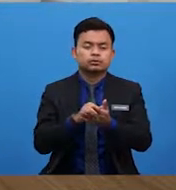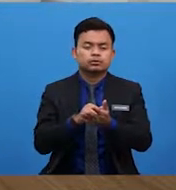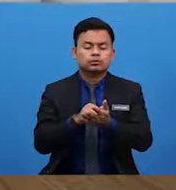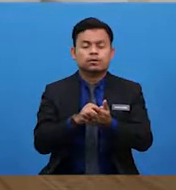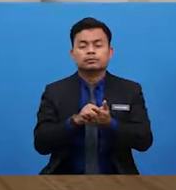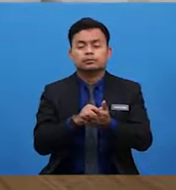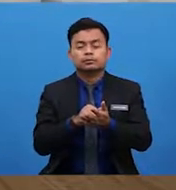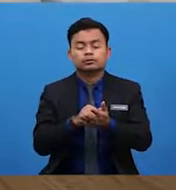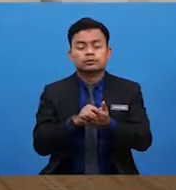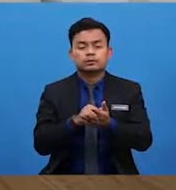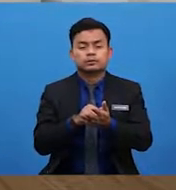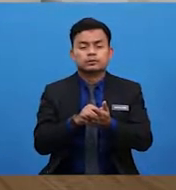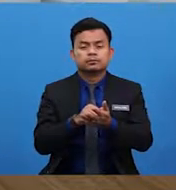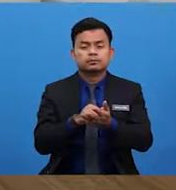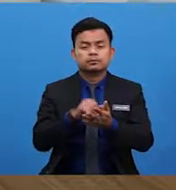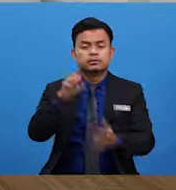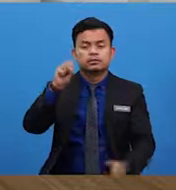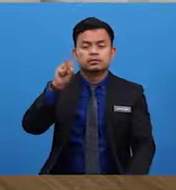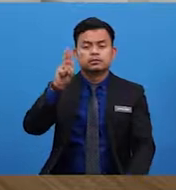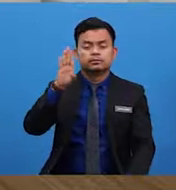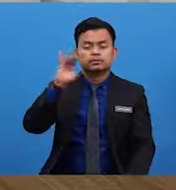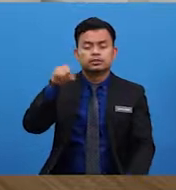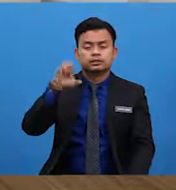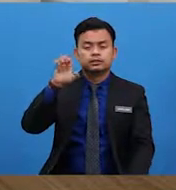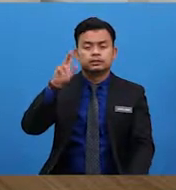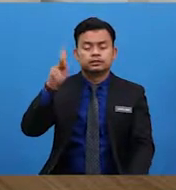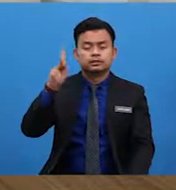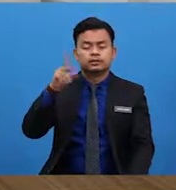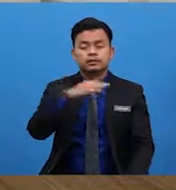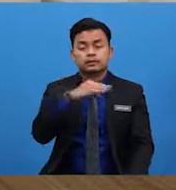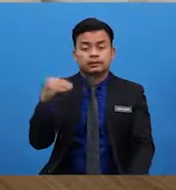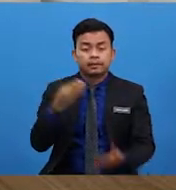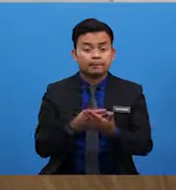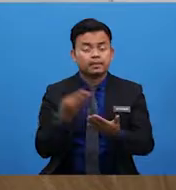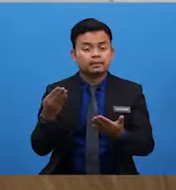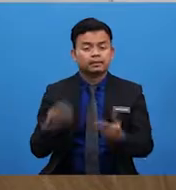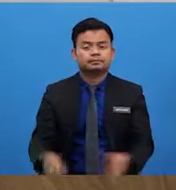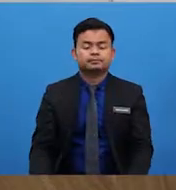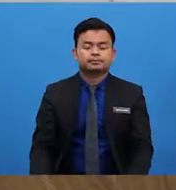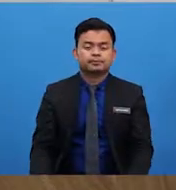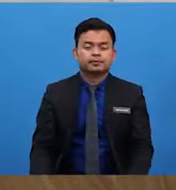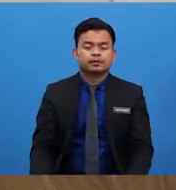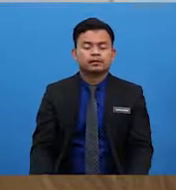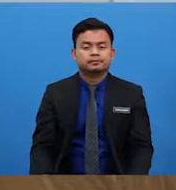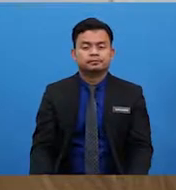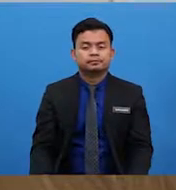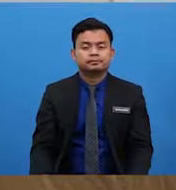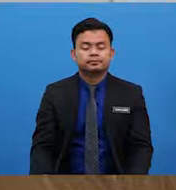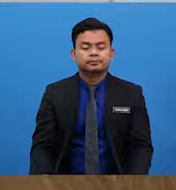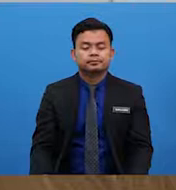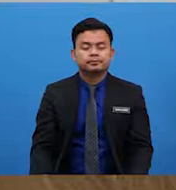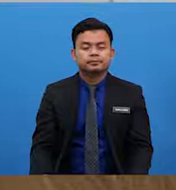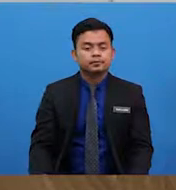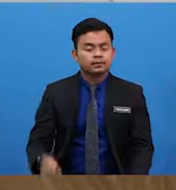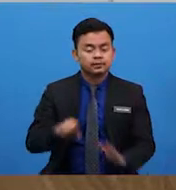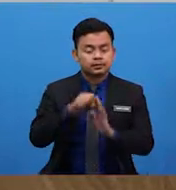mungkin nasib Madura beli Jelaskan dengan lebih lanjut lagi supaya ia tidak menjadi kekeliruan kepada Praja pajak itu oke oke Kondang